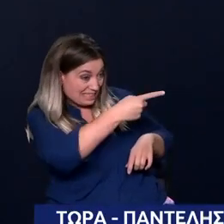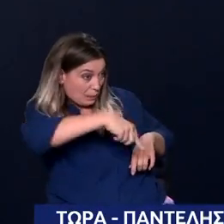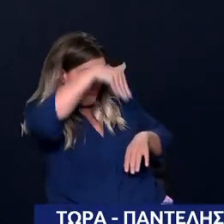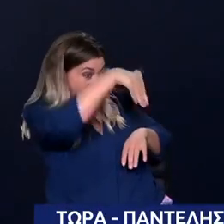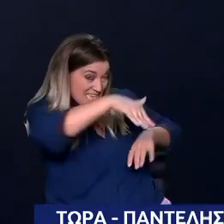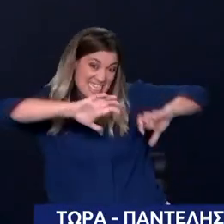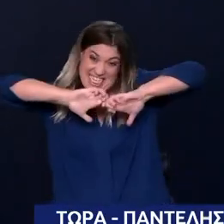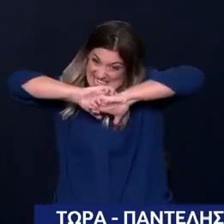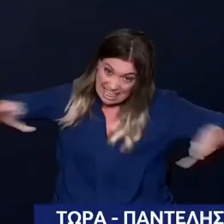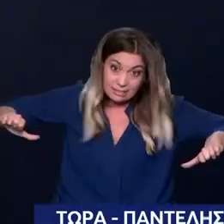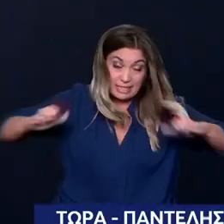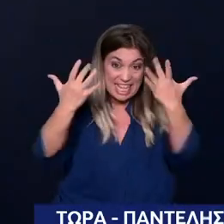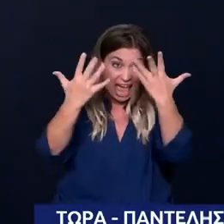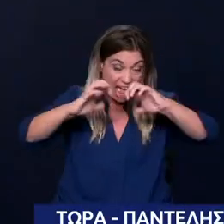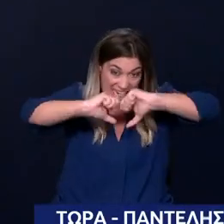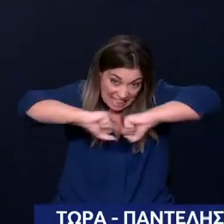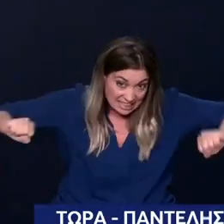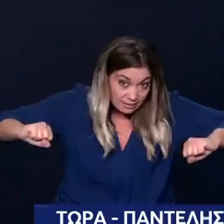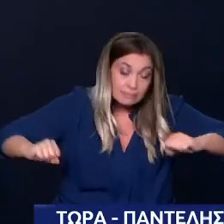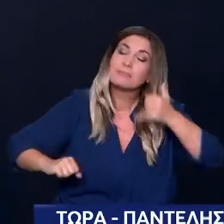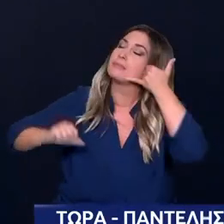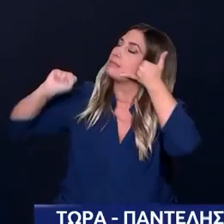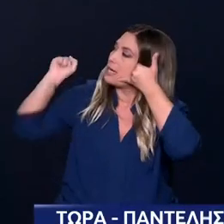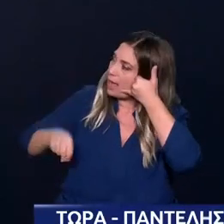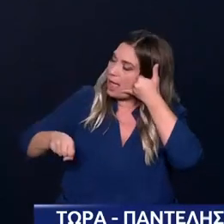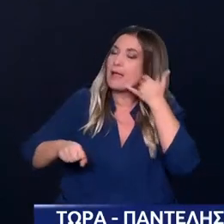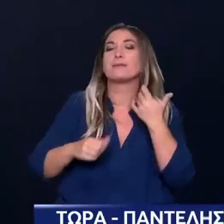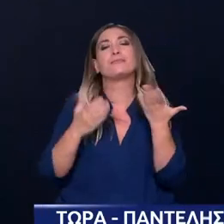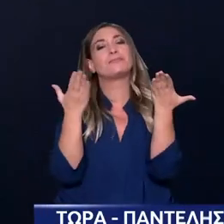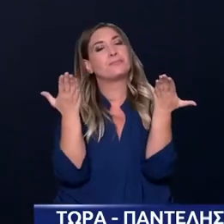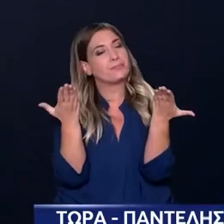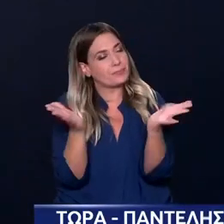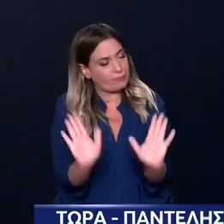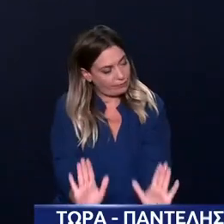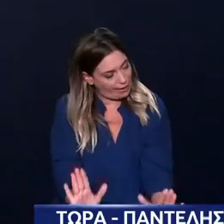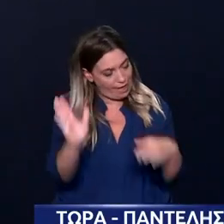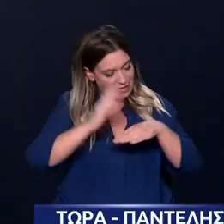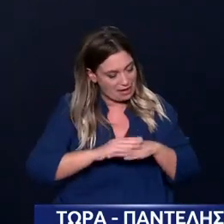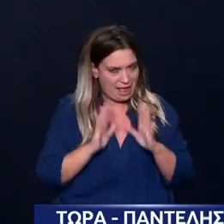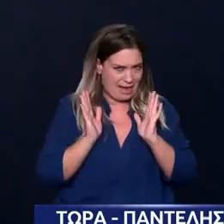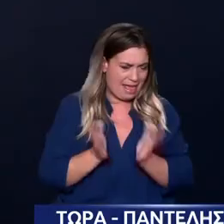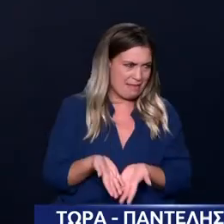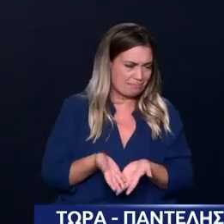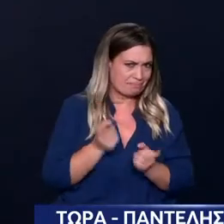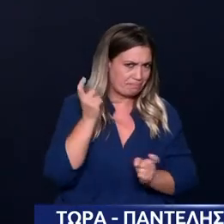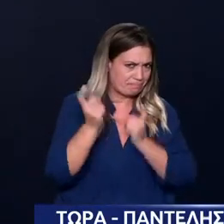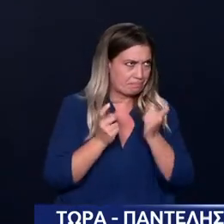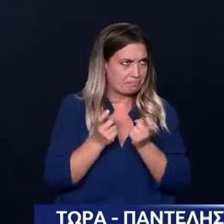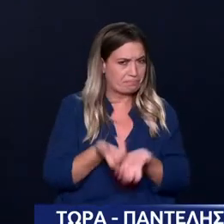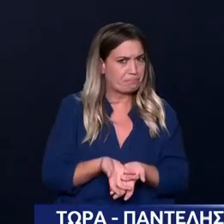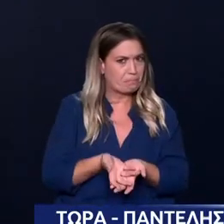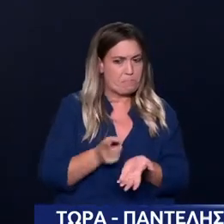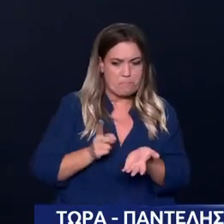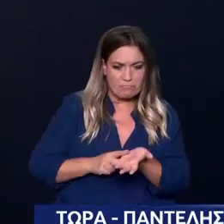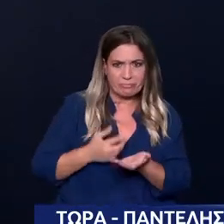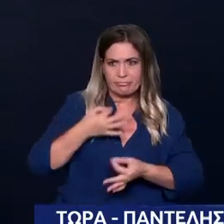Τώρα, εδώ υπάρχει ένα ζήτημα, έτσι. Δηλαδή, προφανώς έχει δημιουργηθεί μια κατάσταση και Αντί να ακούσουμε να εξελίσσεται